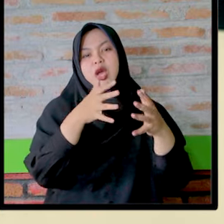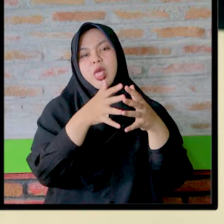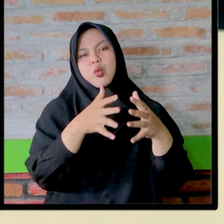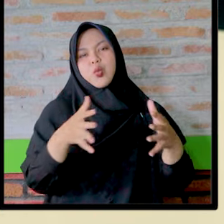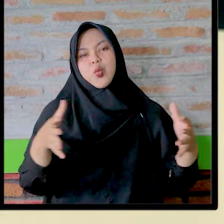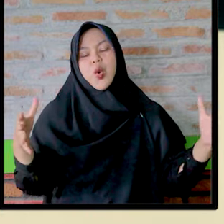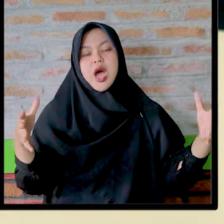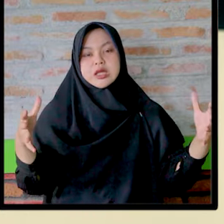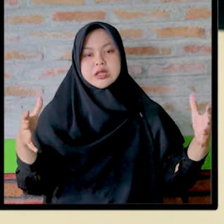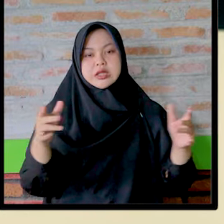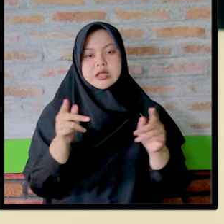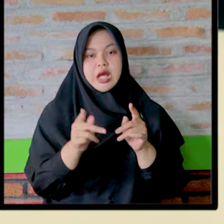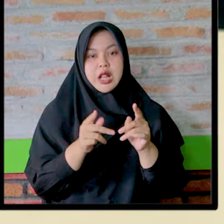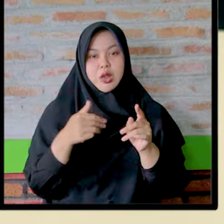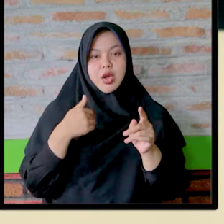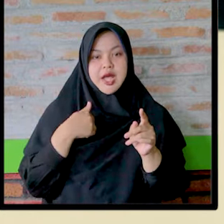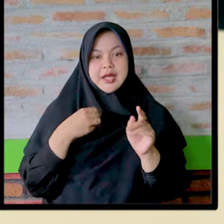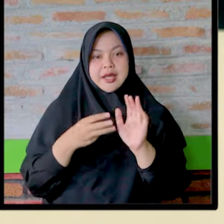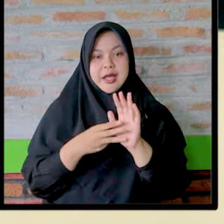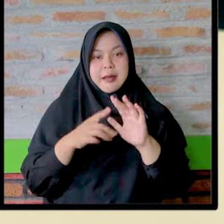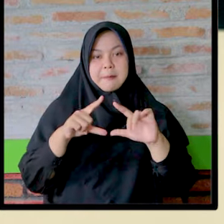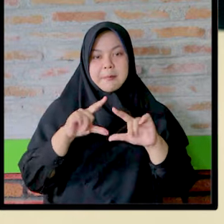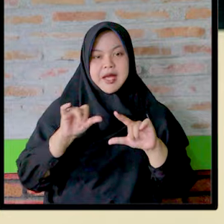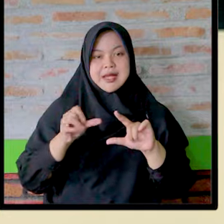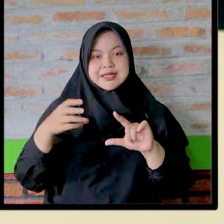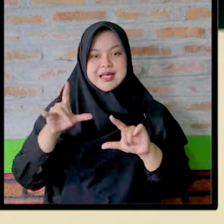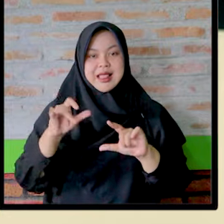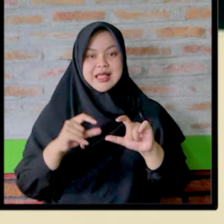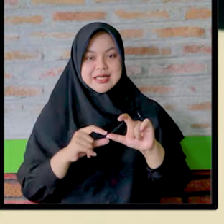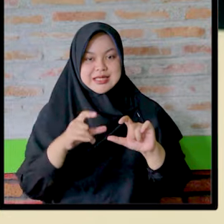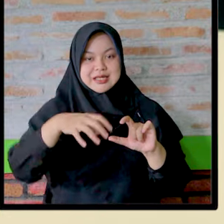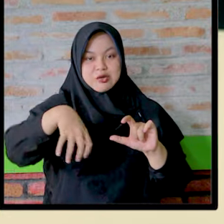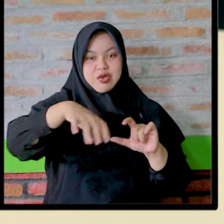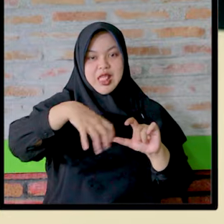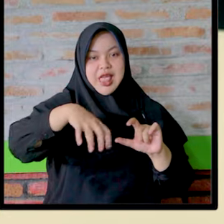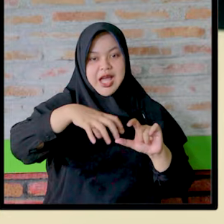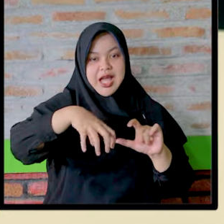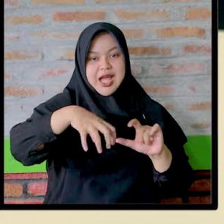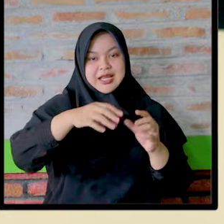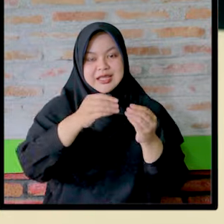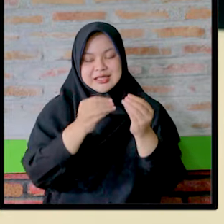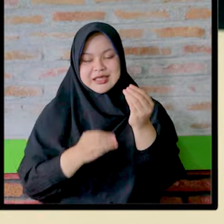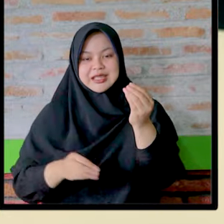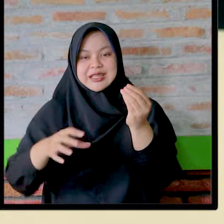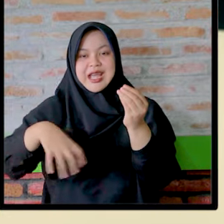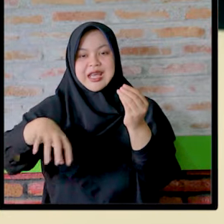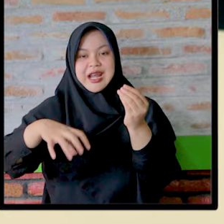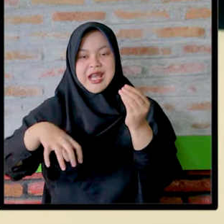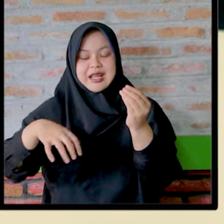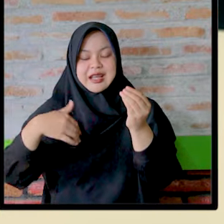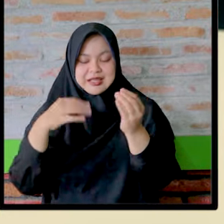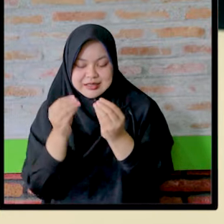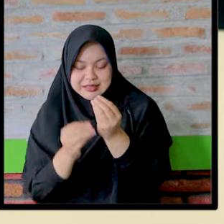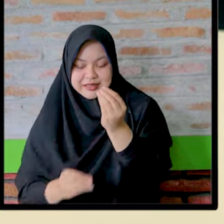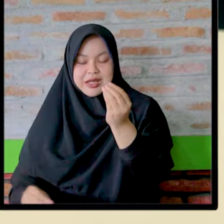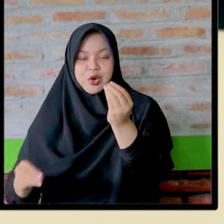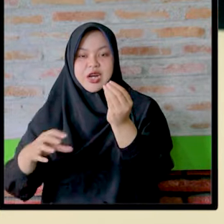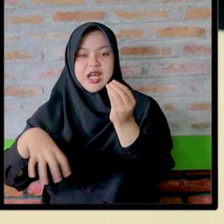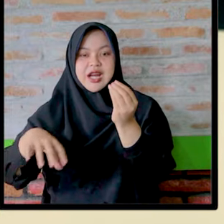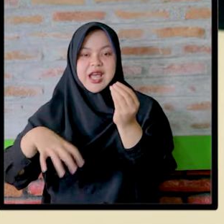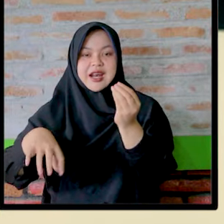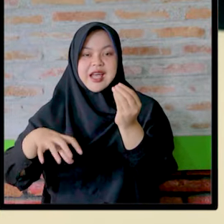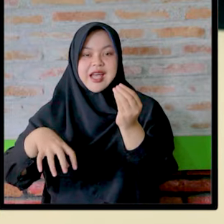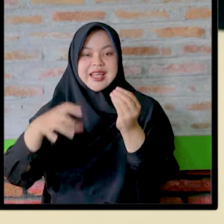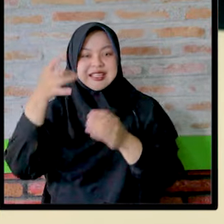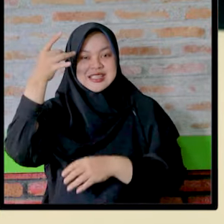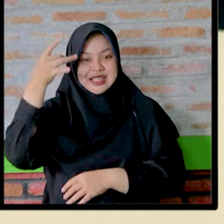Kalau ada majelis di tingkat wilayah maka di tingkat daerah ada majelis di tingkat cabang ada majelis di tingkat Desa